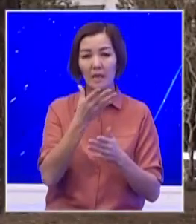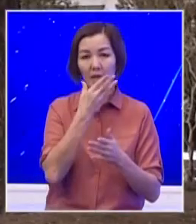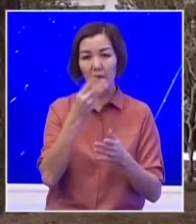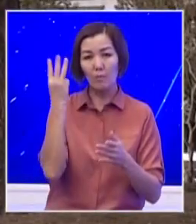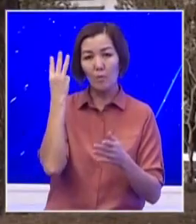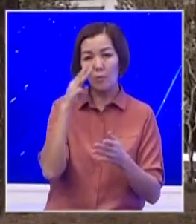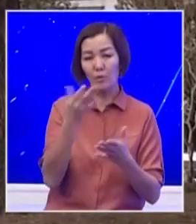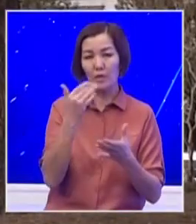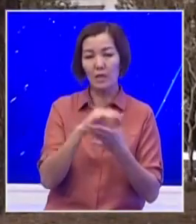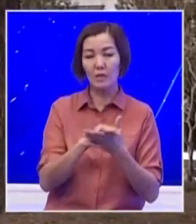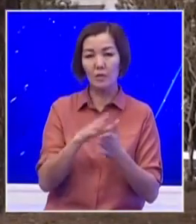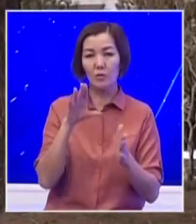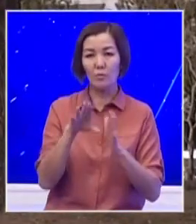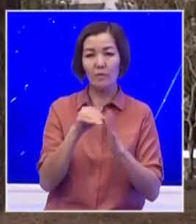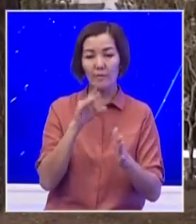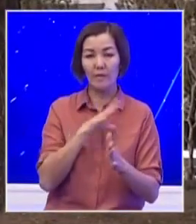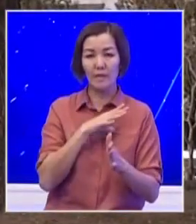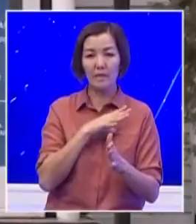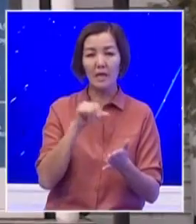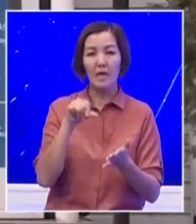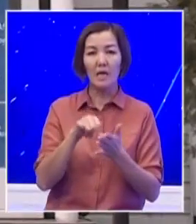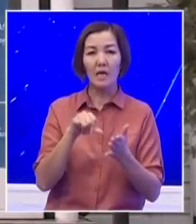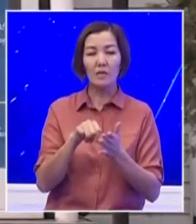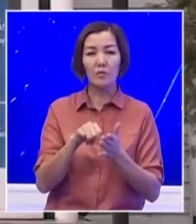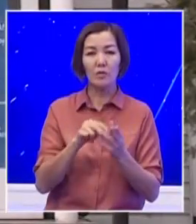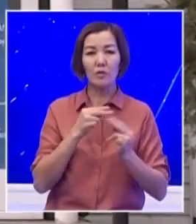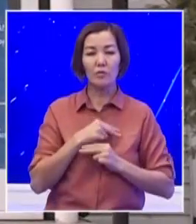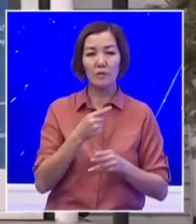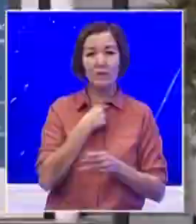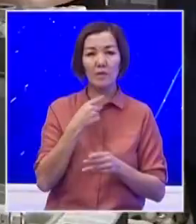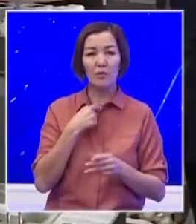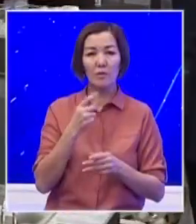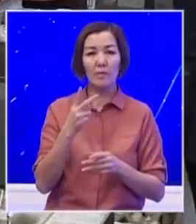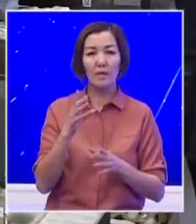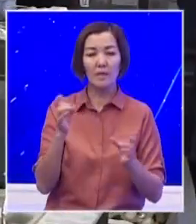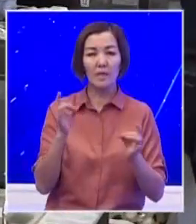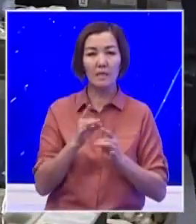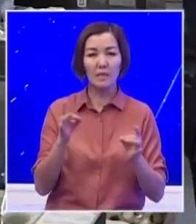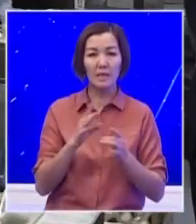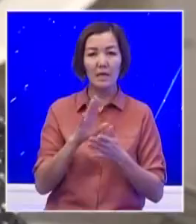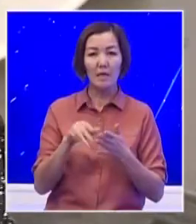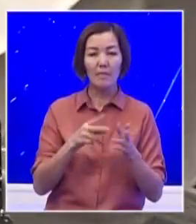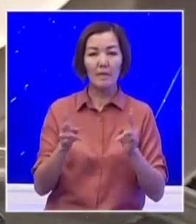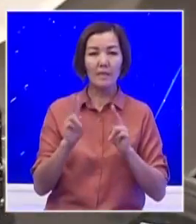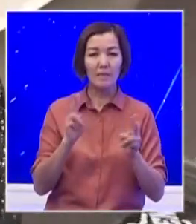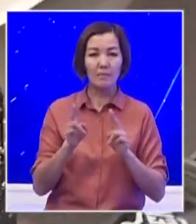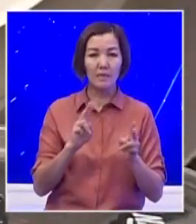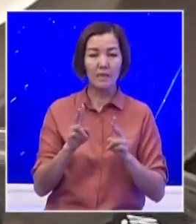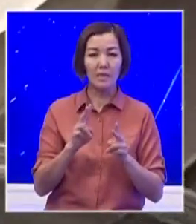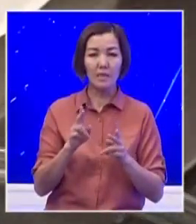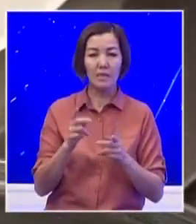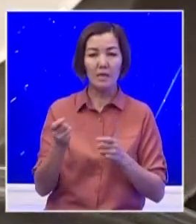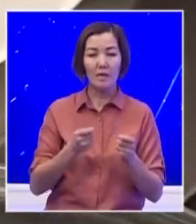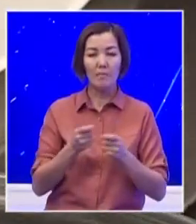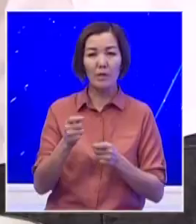пішіні таныстырылуына да баға берілді. Қатысушылардың жұмысын Талдықорғандағы бірқатар мейрамханалардың бас аспаздары мен басшылары